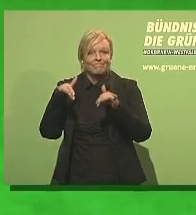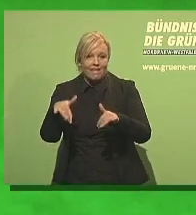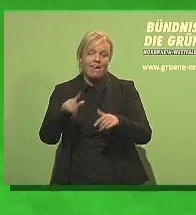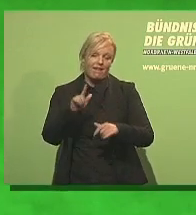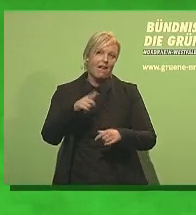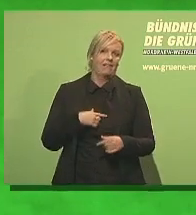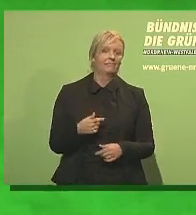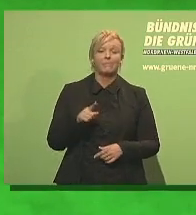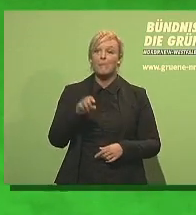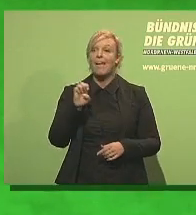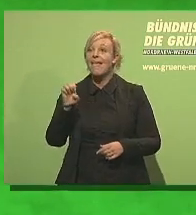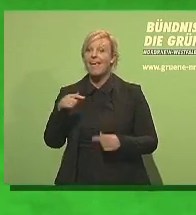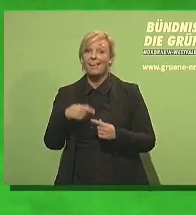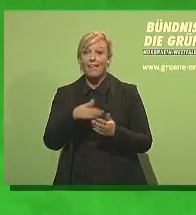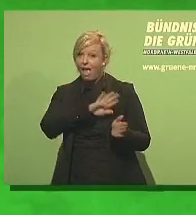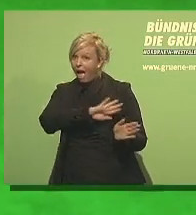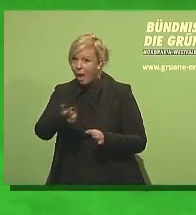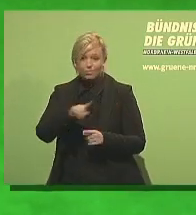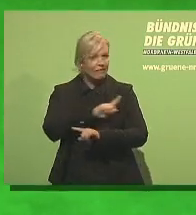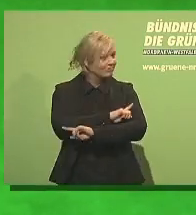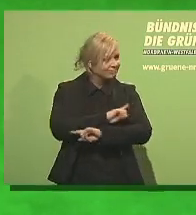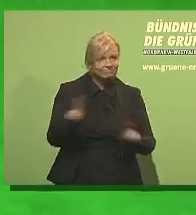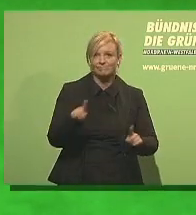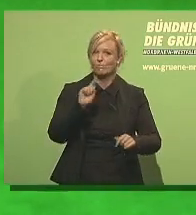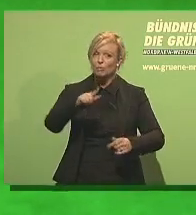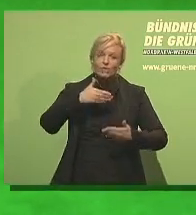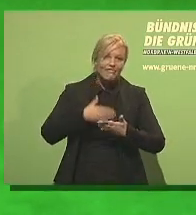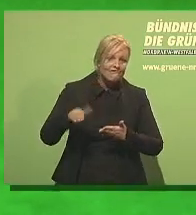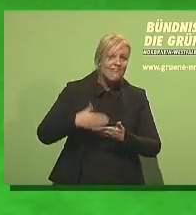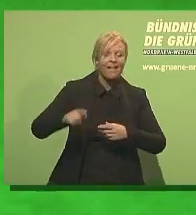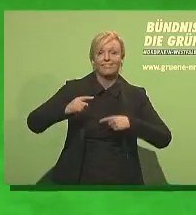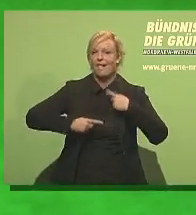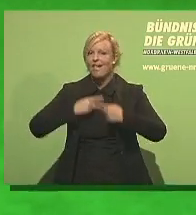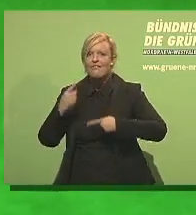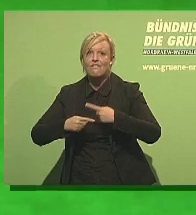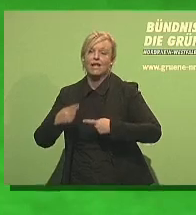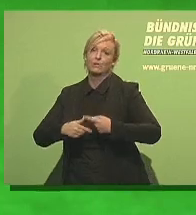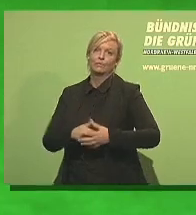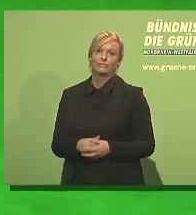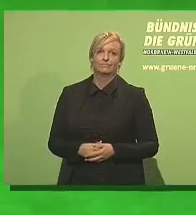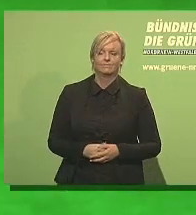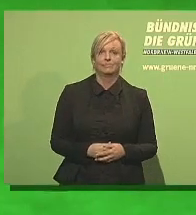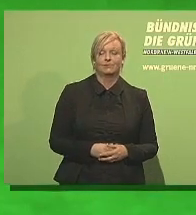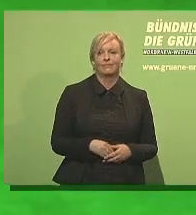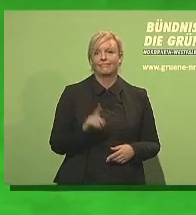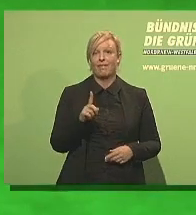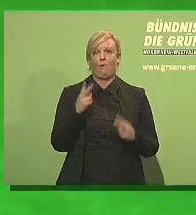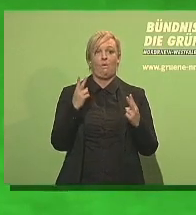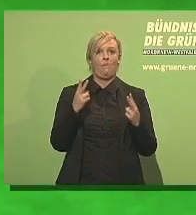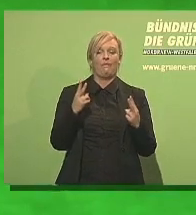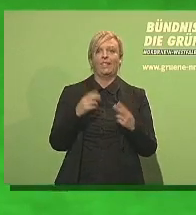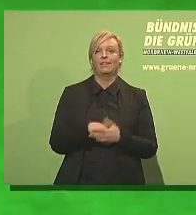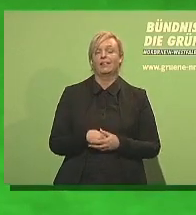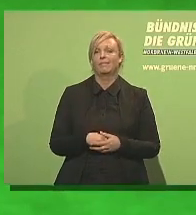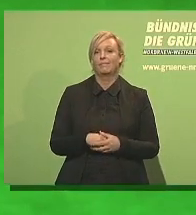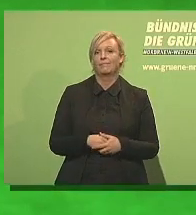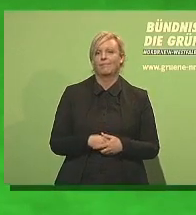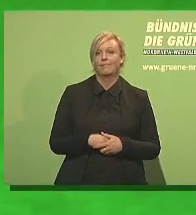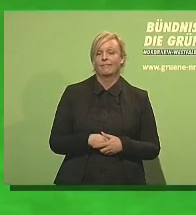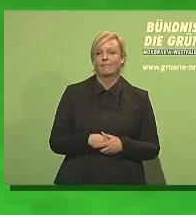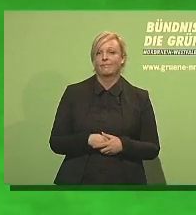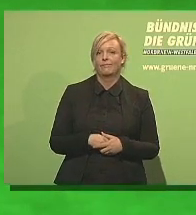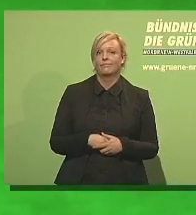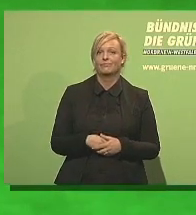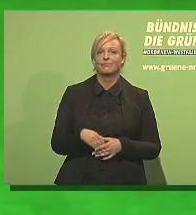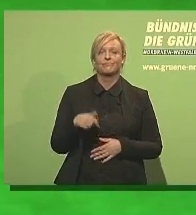das EEG nicht abschaffen, man muss es weiterentwickeln. Und vor allen Dingen darf der Satz nicht lauten, liebe Freundinnen und Freunde,